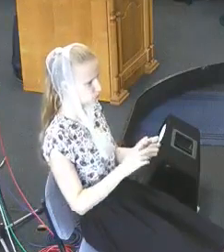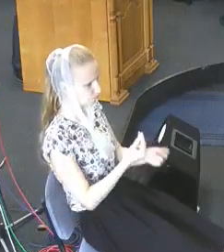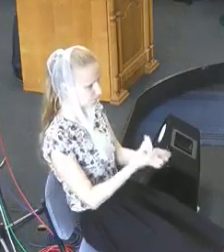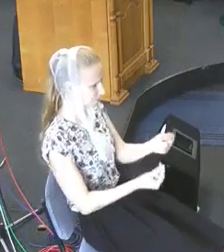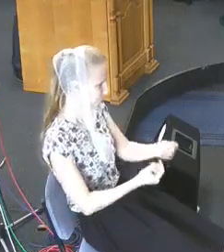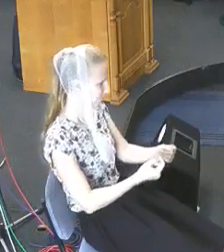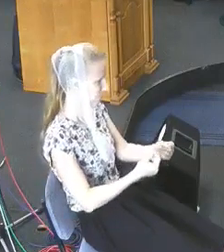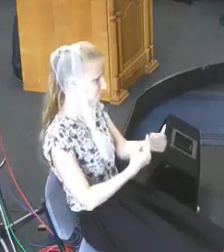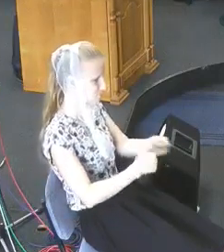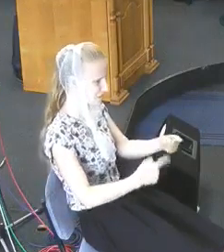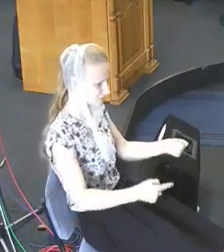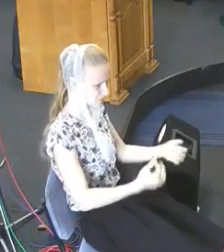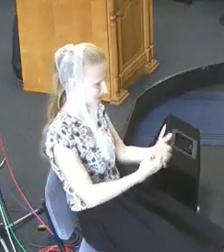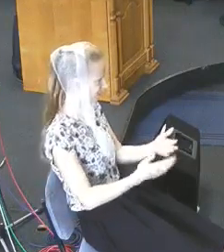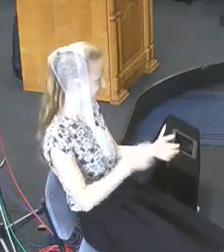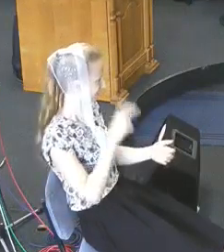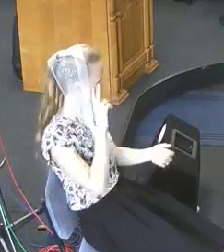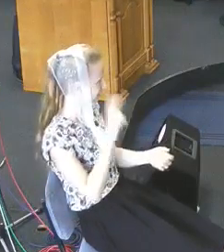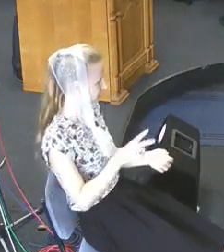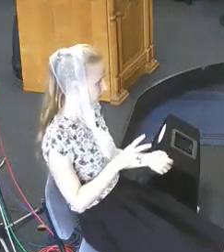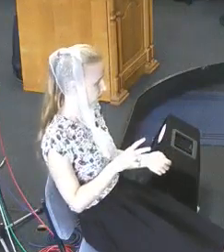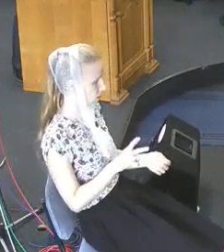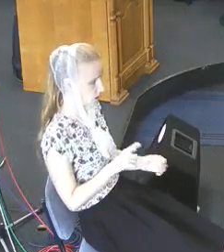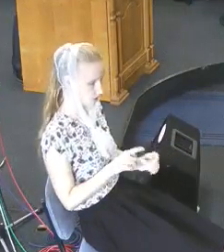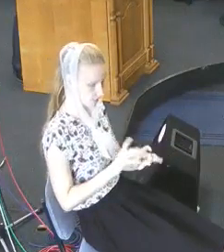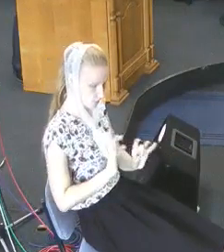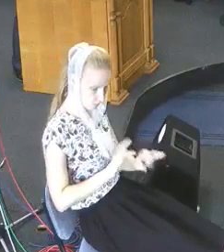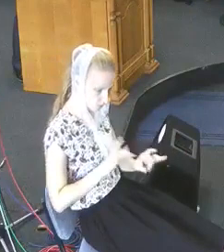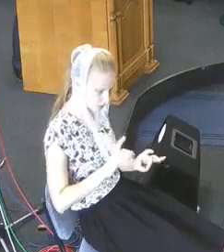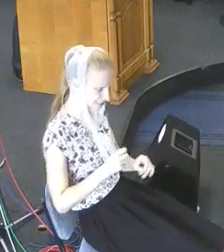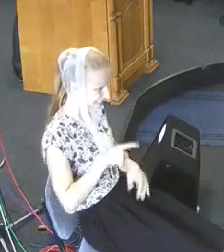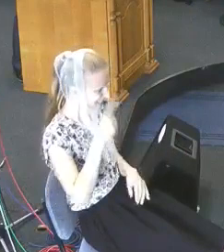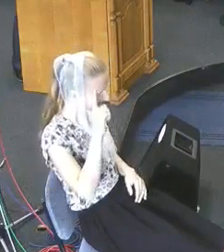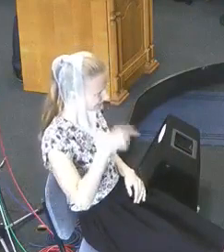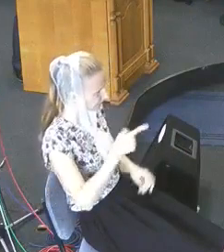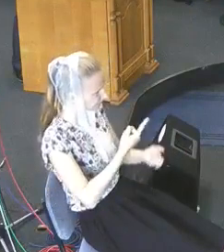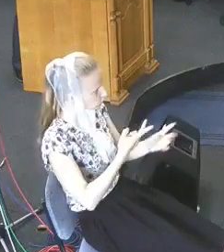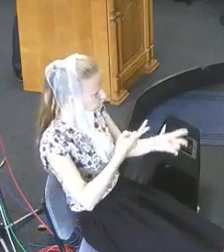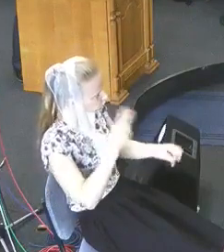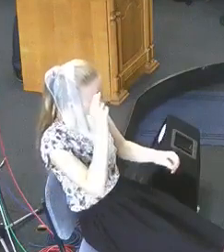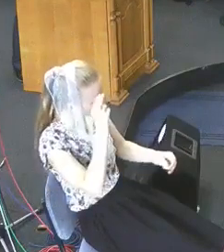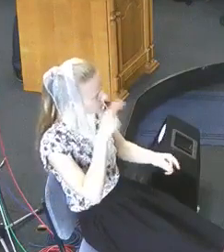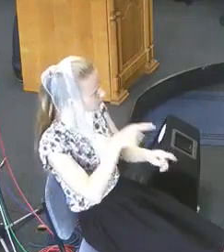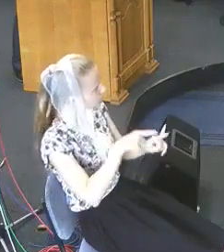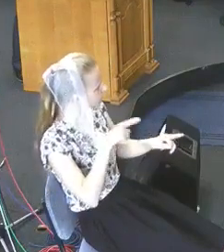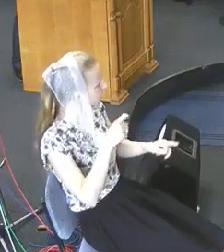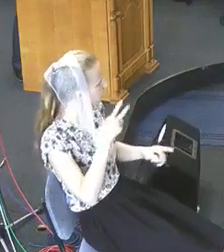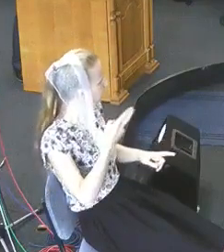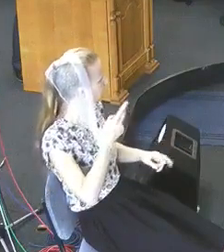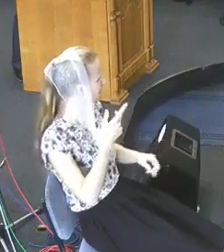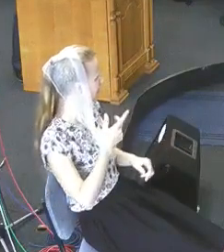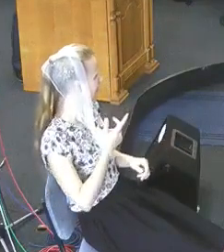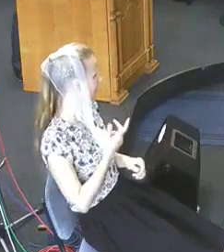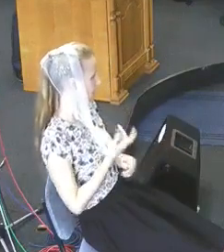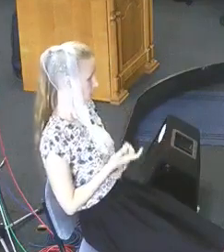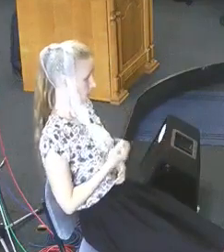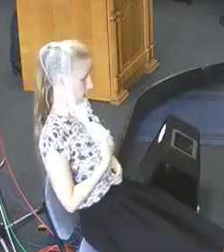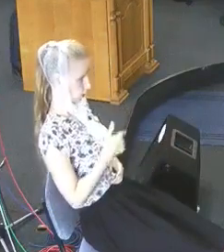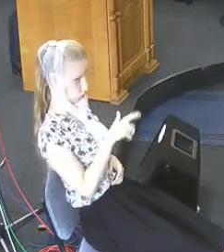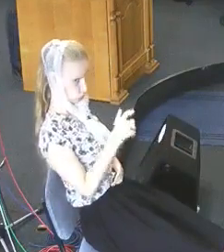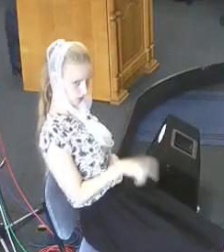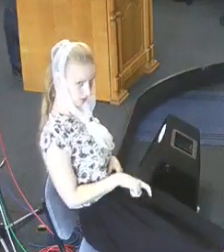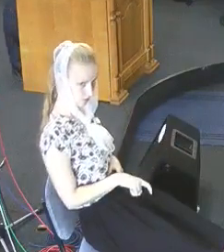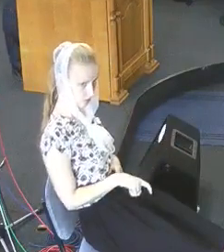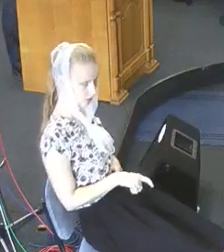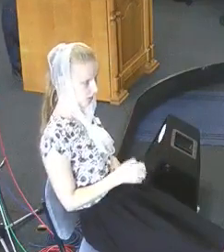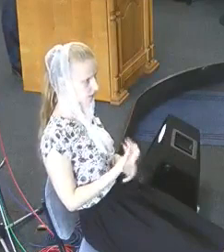вона знає, над чим їй потрібно працювати. Людина, яка не відкидає